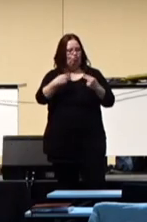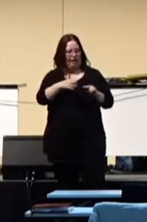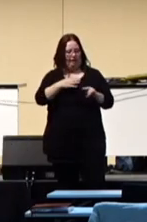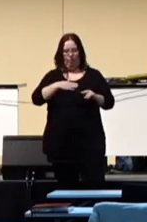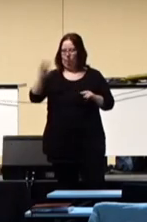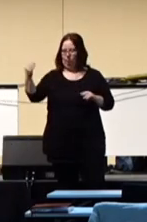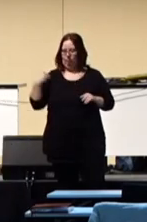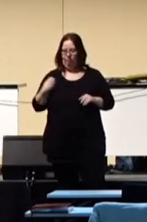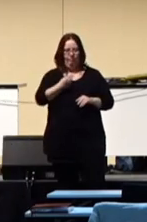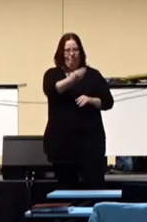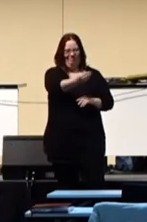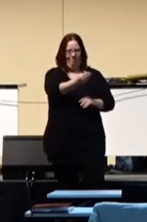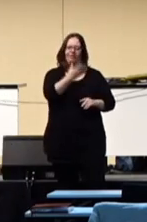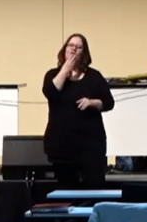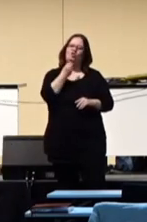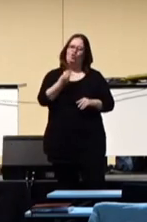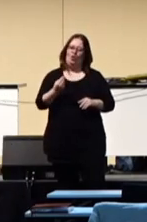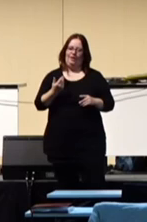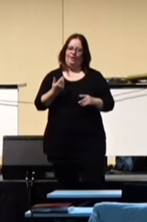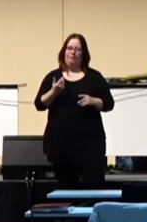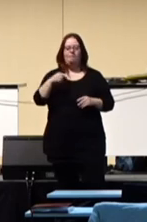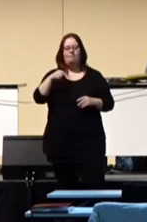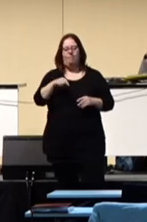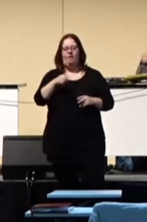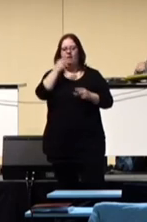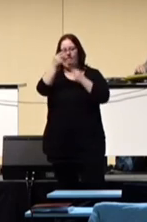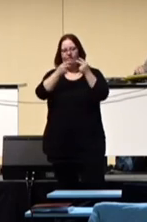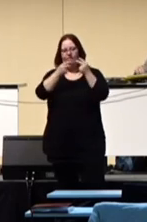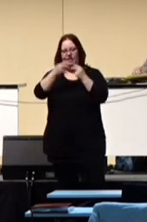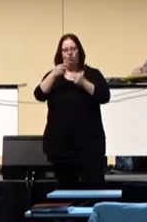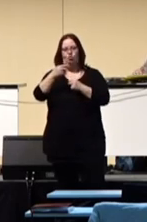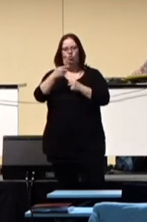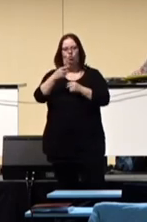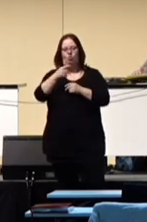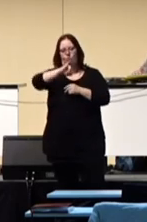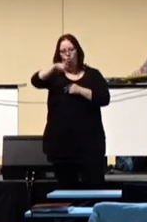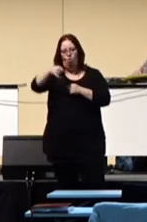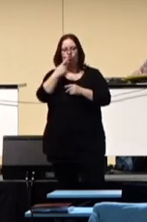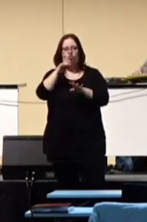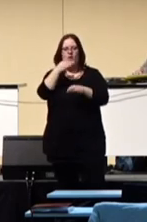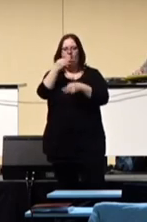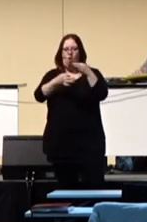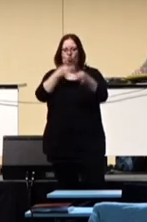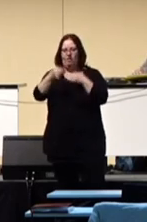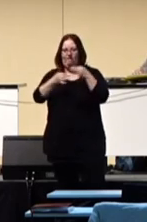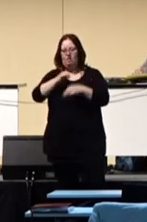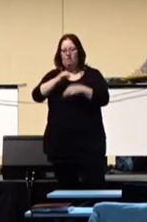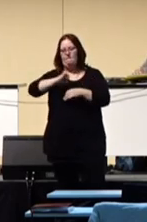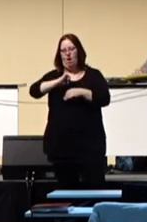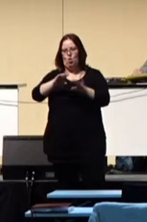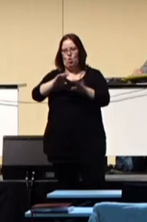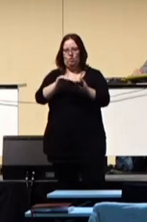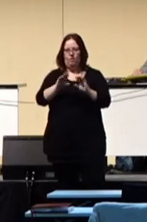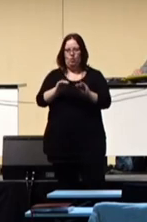mir zugearbeitet hat, die ist wunderbar. Visio Project werden durch ausgewählte Power-User